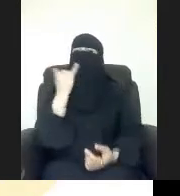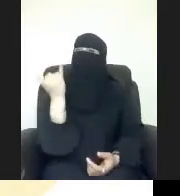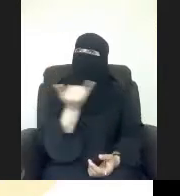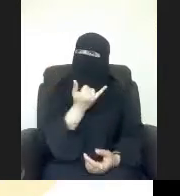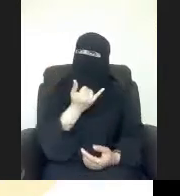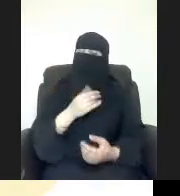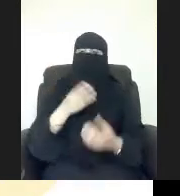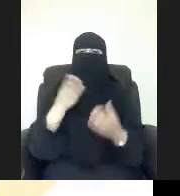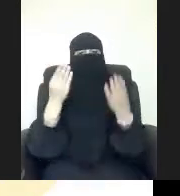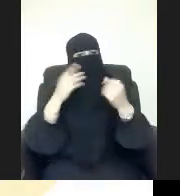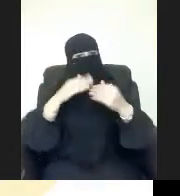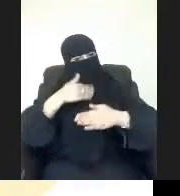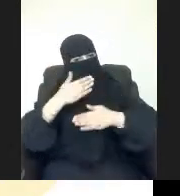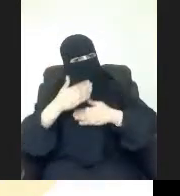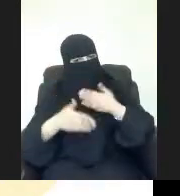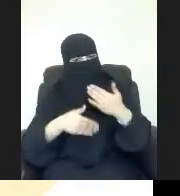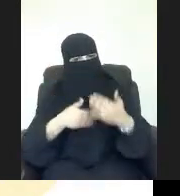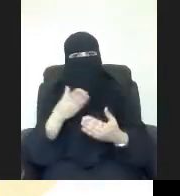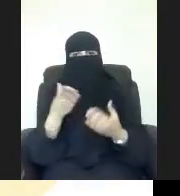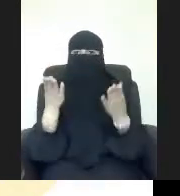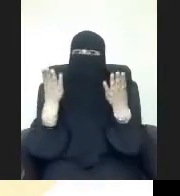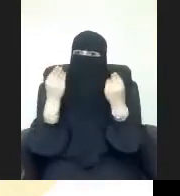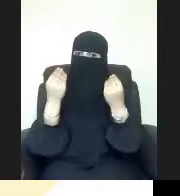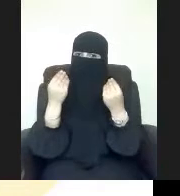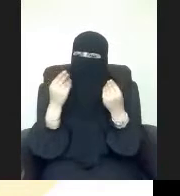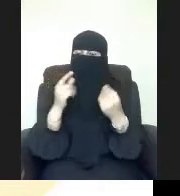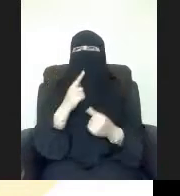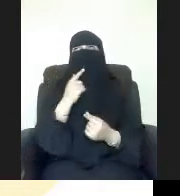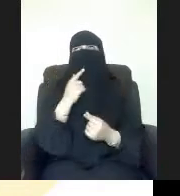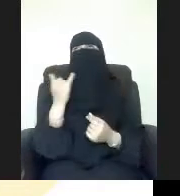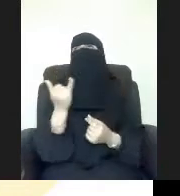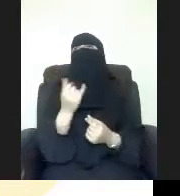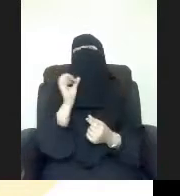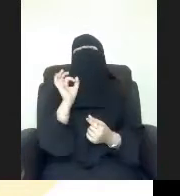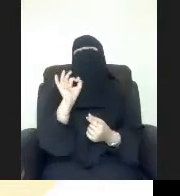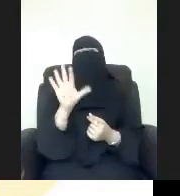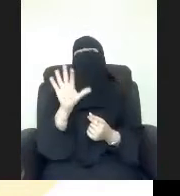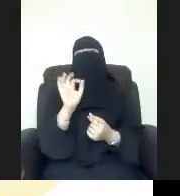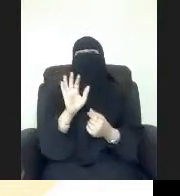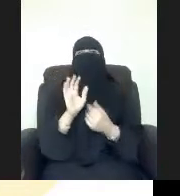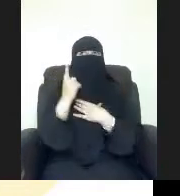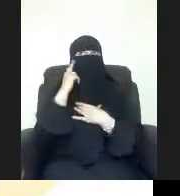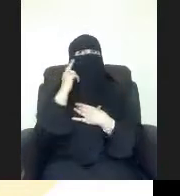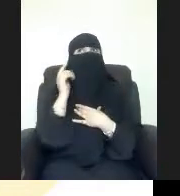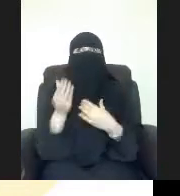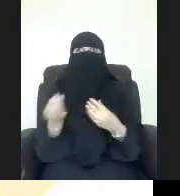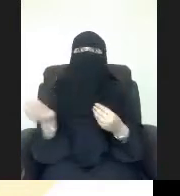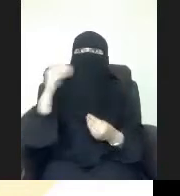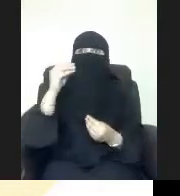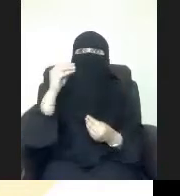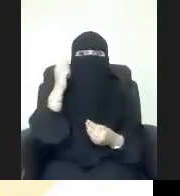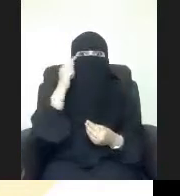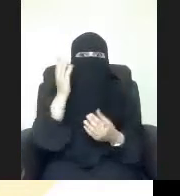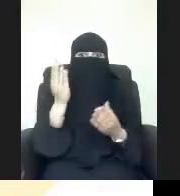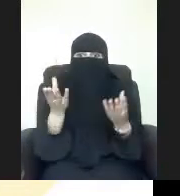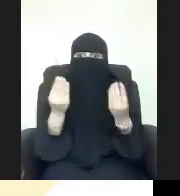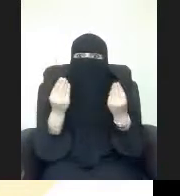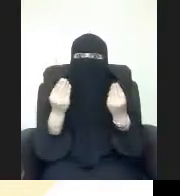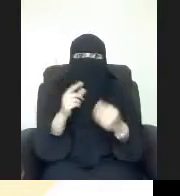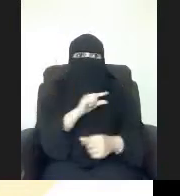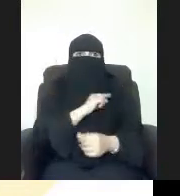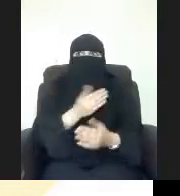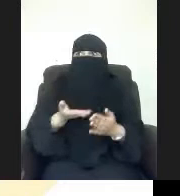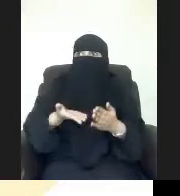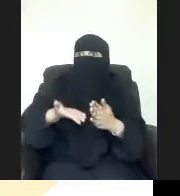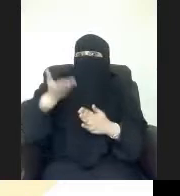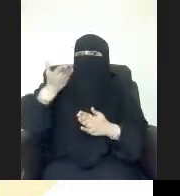الأمور هذه، كل هذه النقاط تزيد من دافعية التعلم لدى المتعلم. تنوع وسائل المعرفة، بمعنى ماذا؟